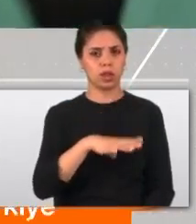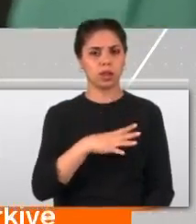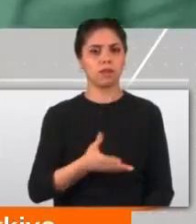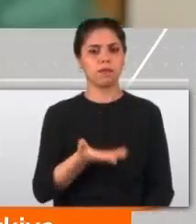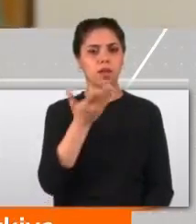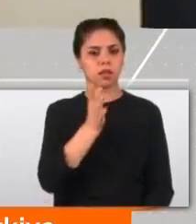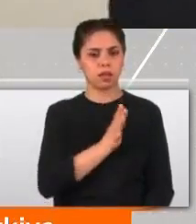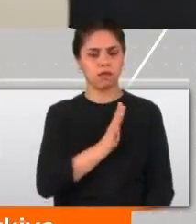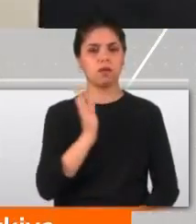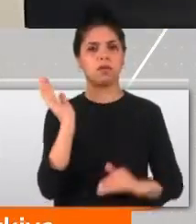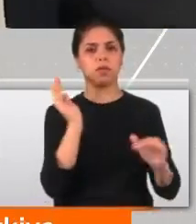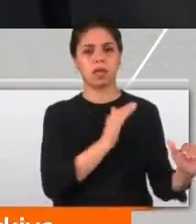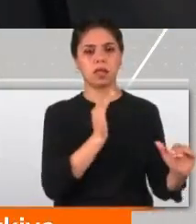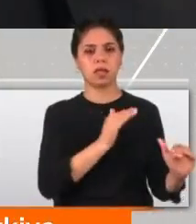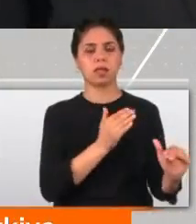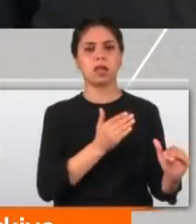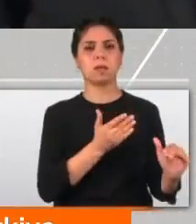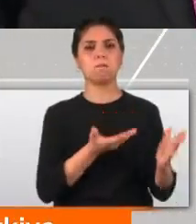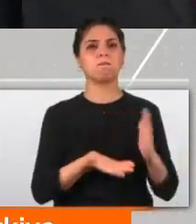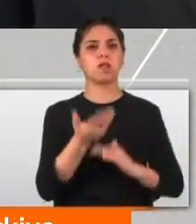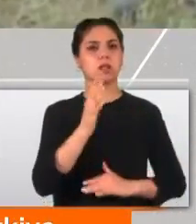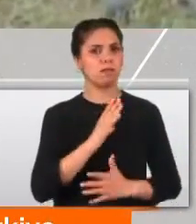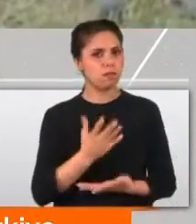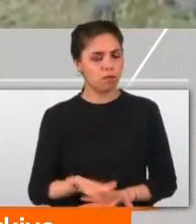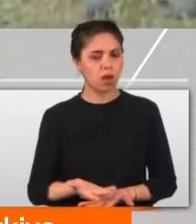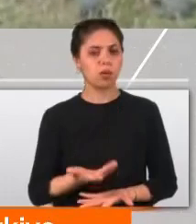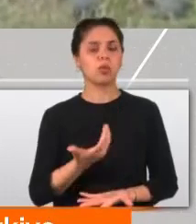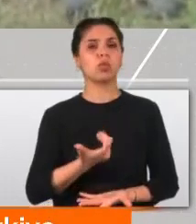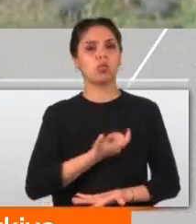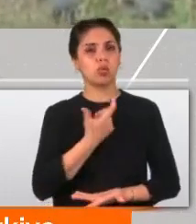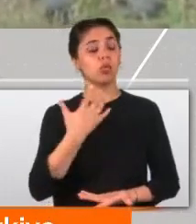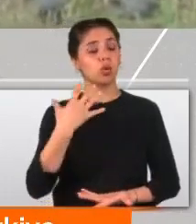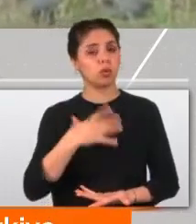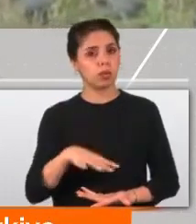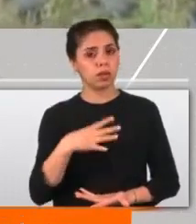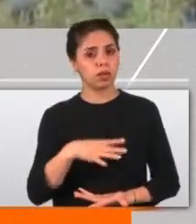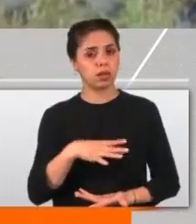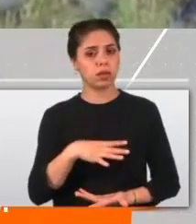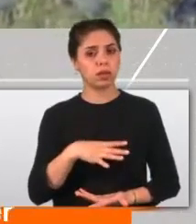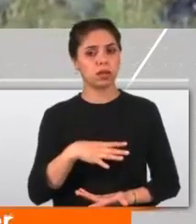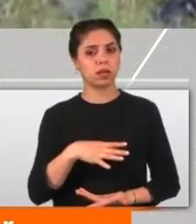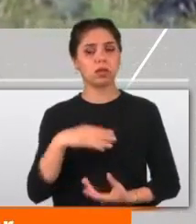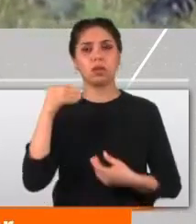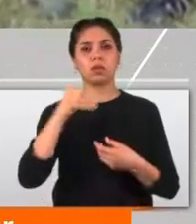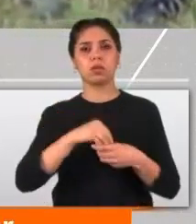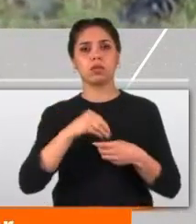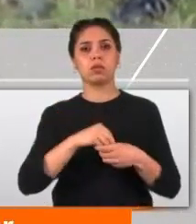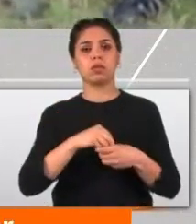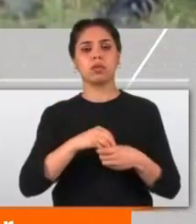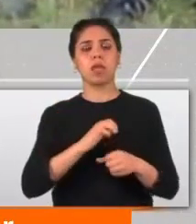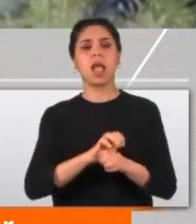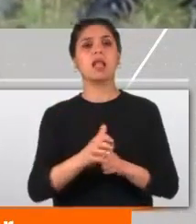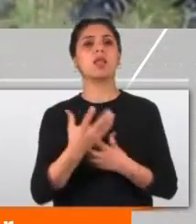yüksek hem destek yüksek. Umuyorum ve diliyorum altında kalmadan